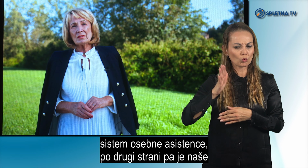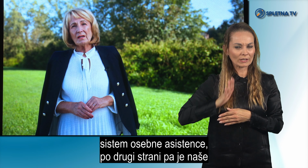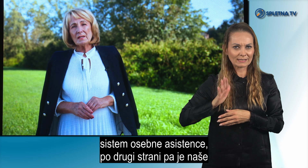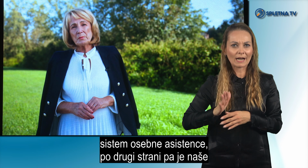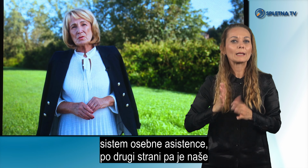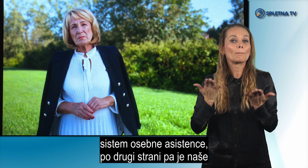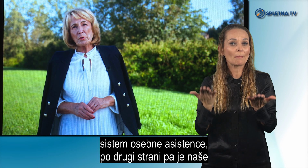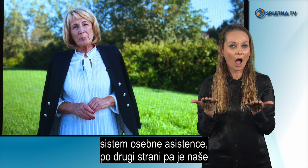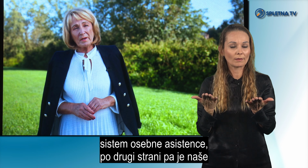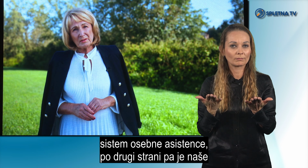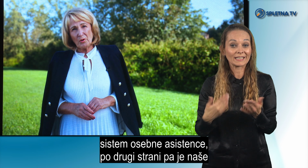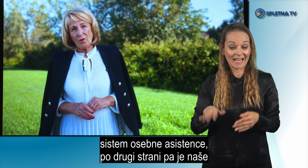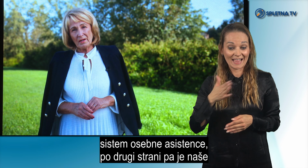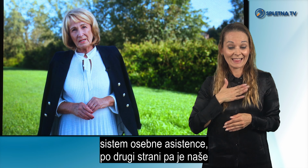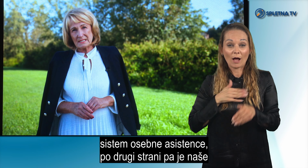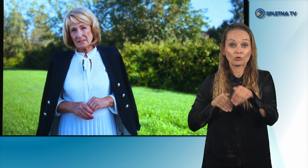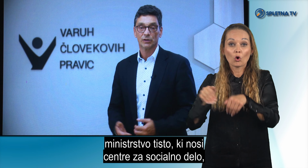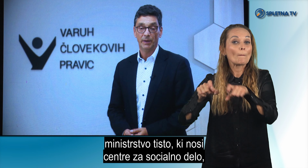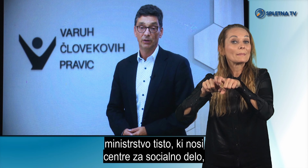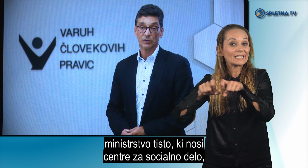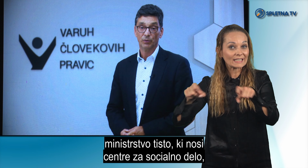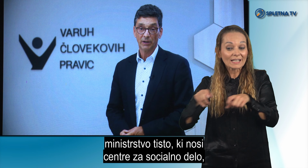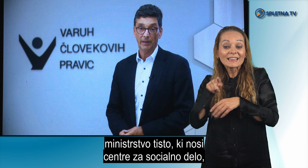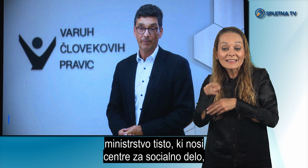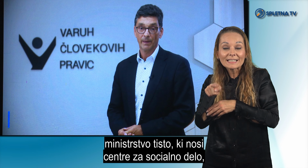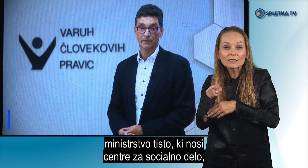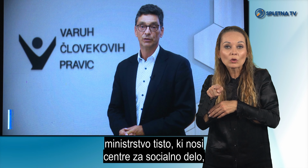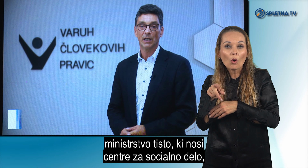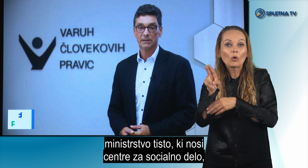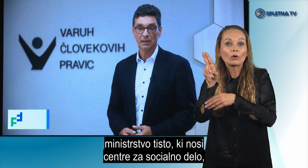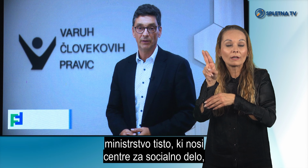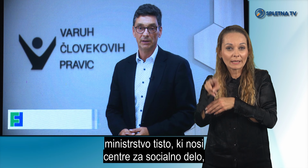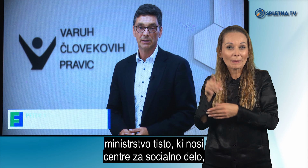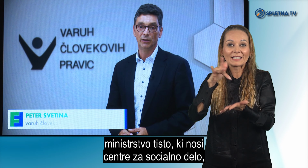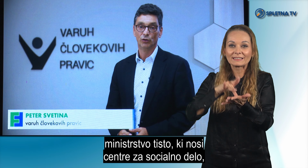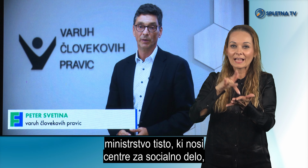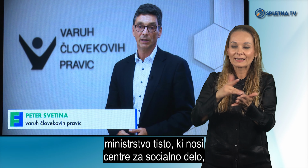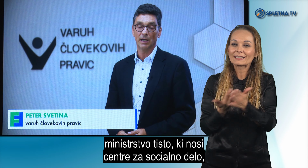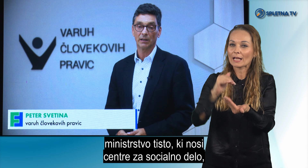drugi strani pa je naše ministrstvo tisto, ki nosi